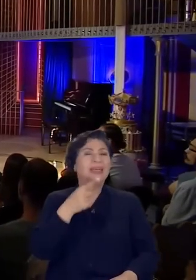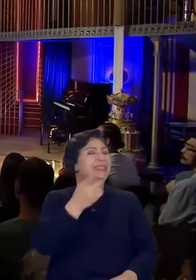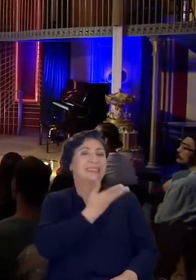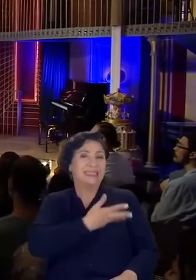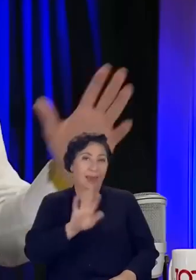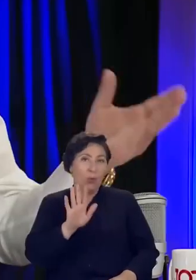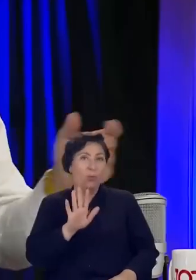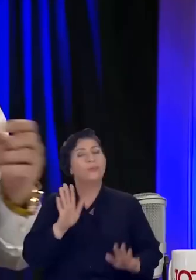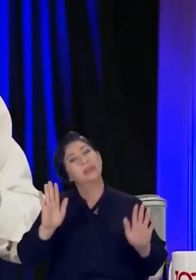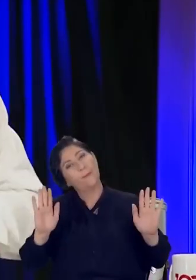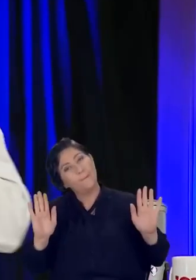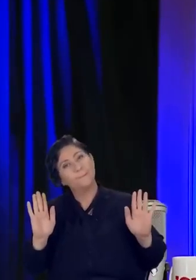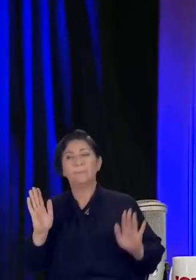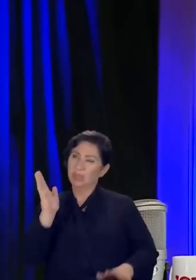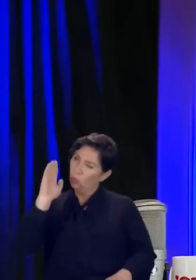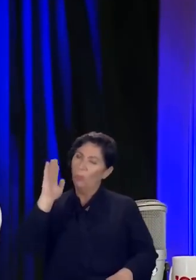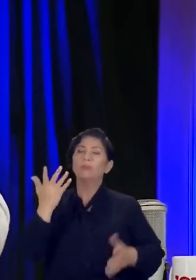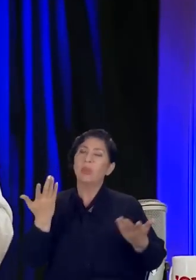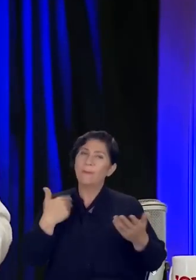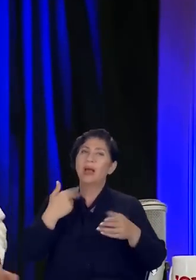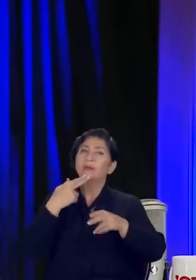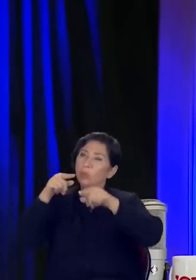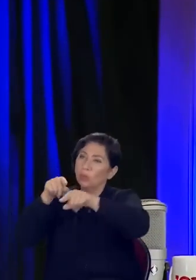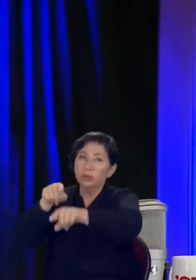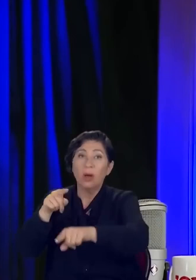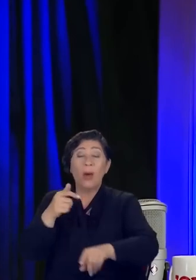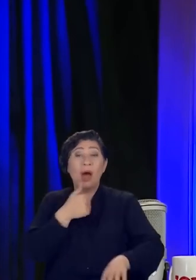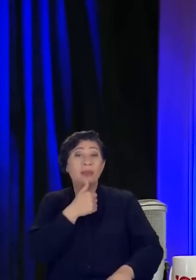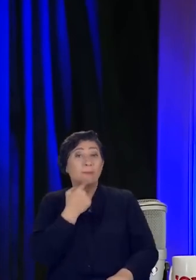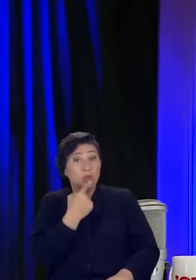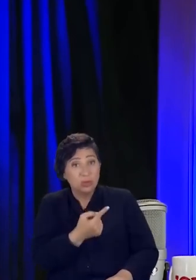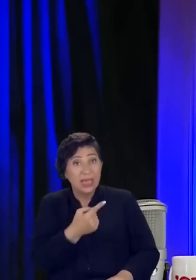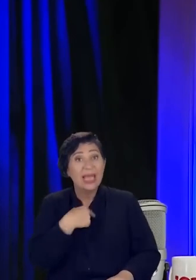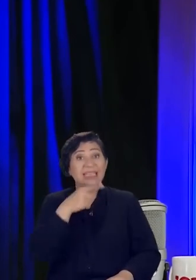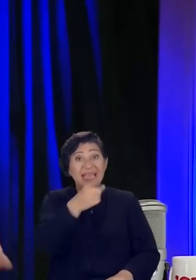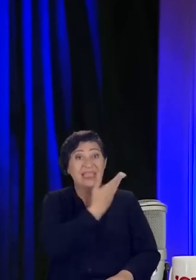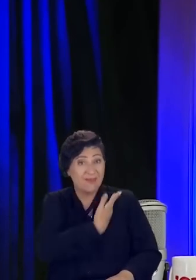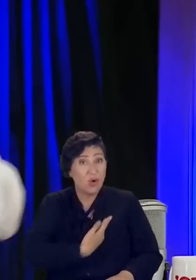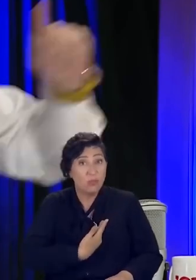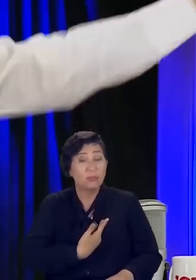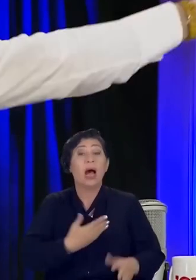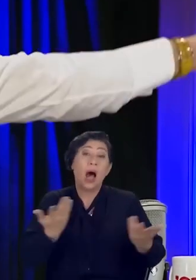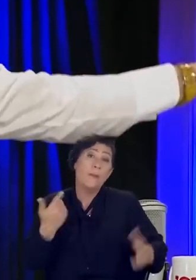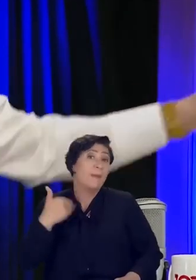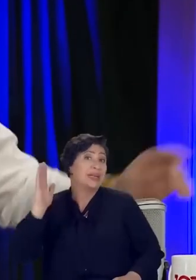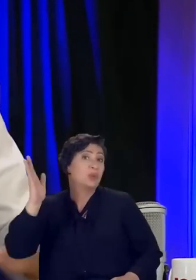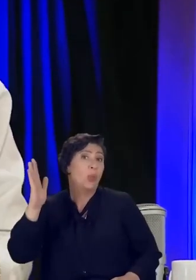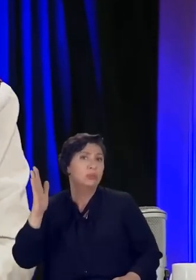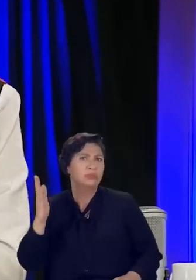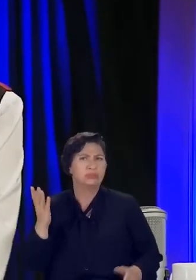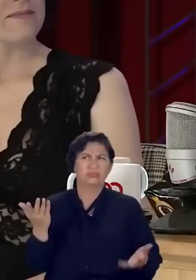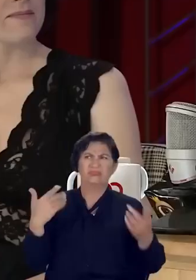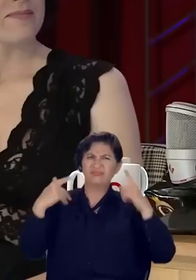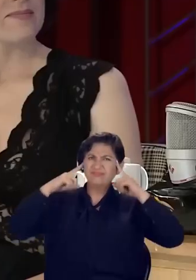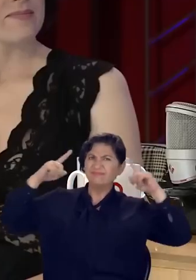seni sevmiyorum, tamam. Ben bir kadın olarak onun peşinden koşayım. Ama adam eğer diyorsa ki seni seviyorum ama gidiyorum,